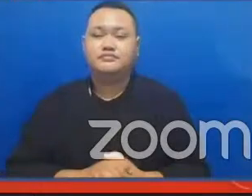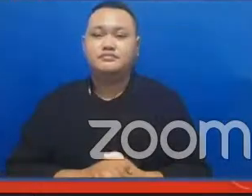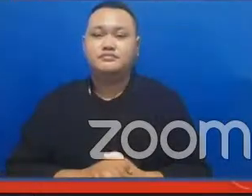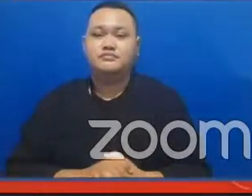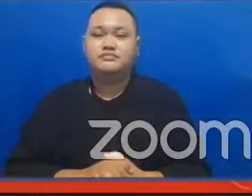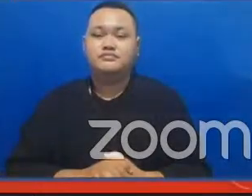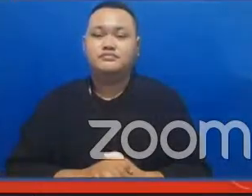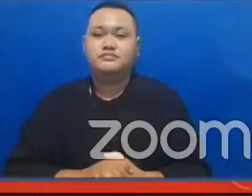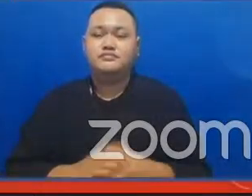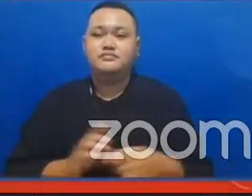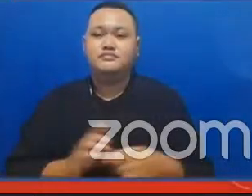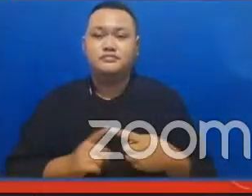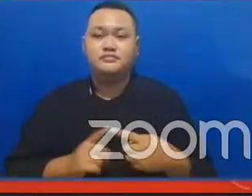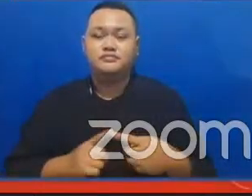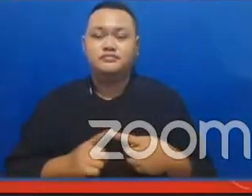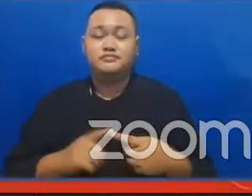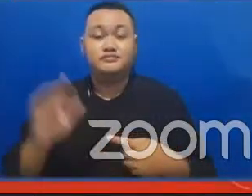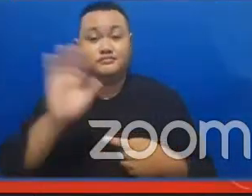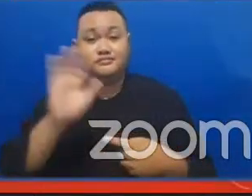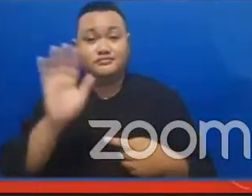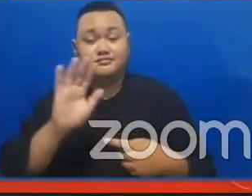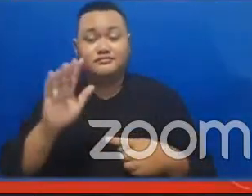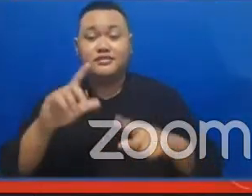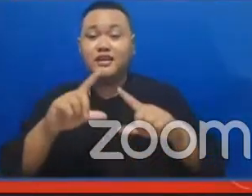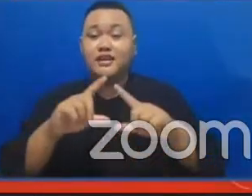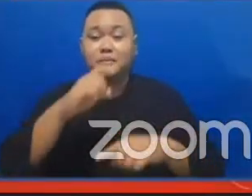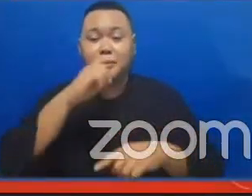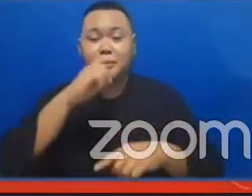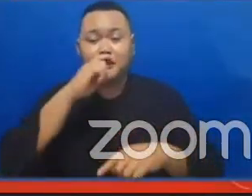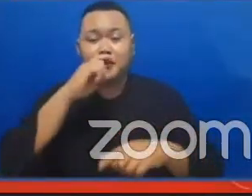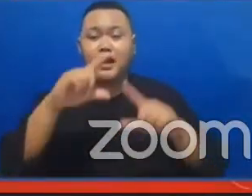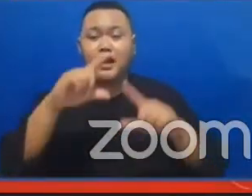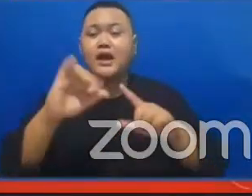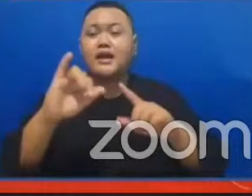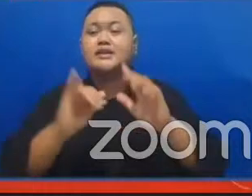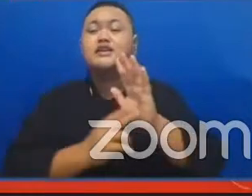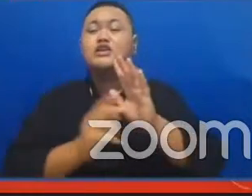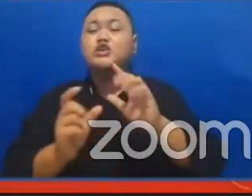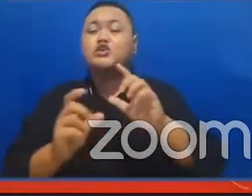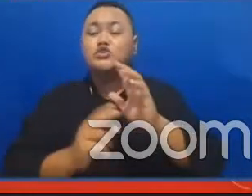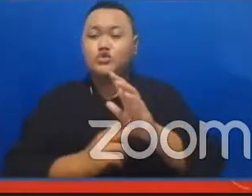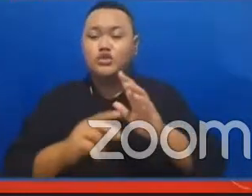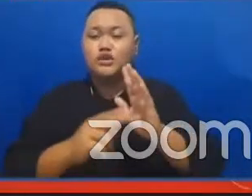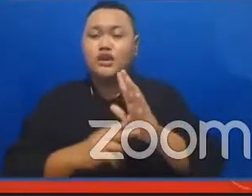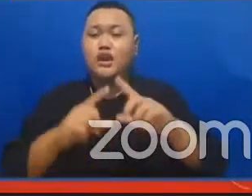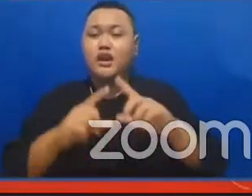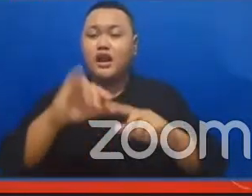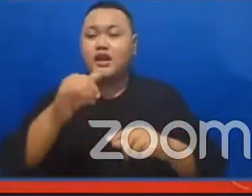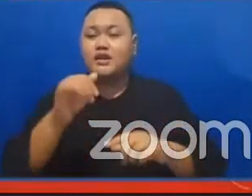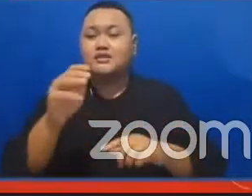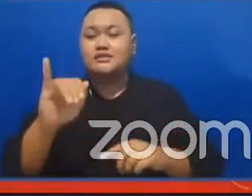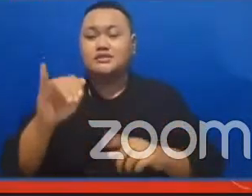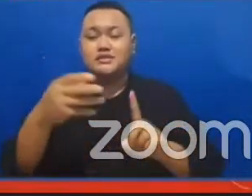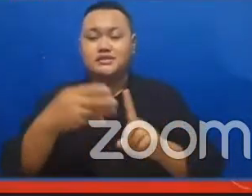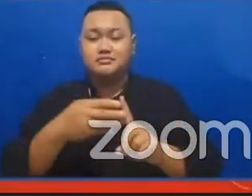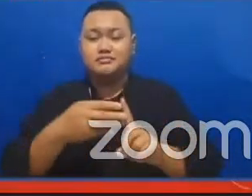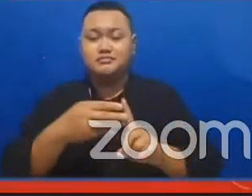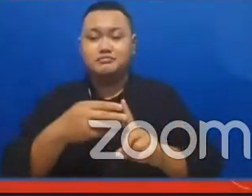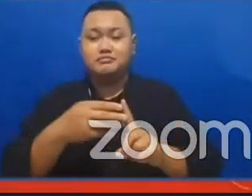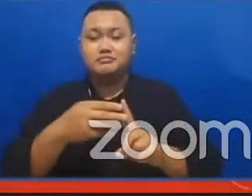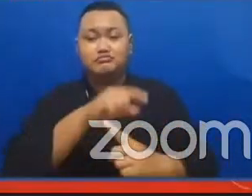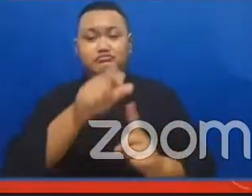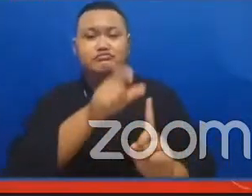kita sapa Bapak Ainun Najib Al-Fatih MED. Beliau adalah guru